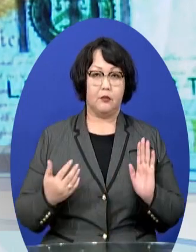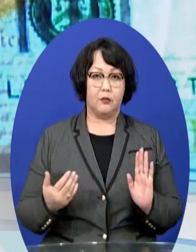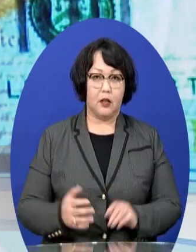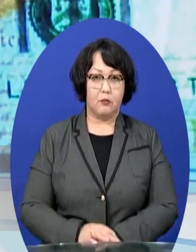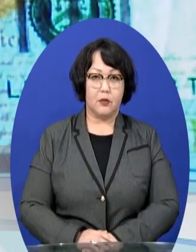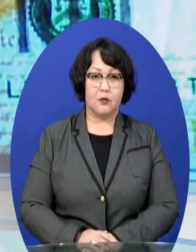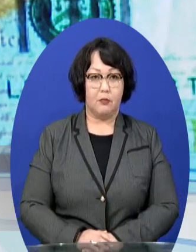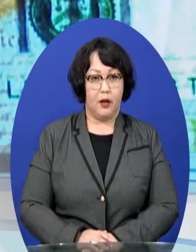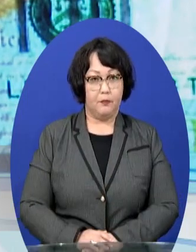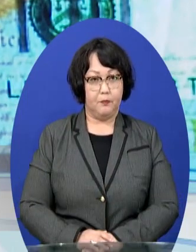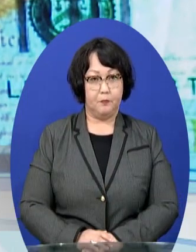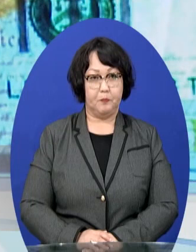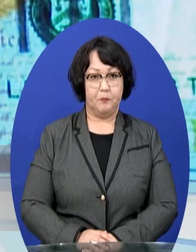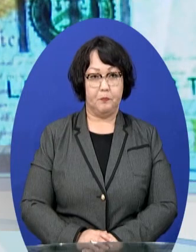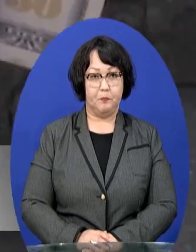байна.